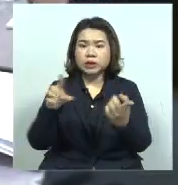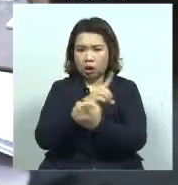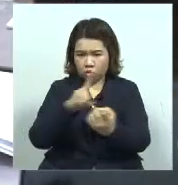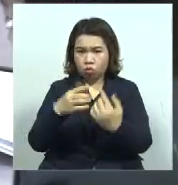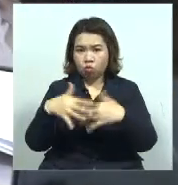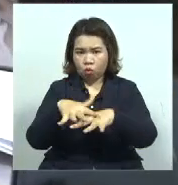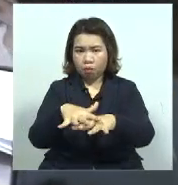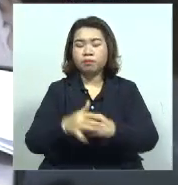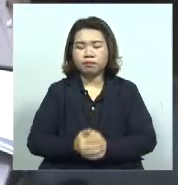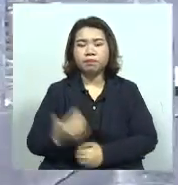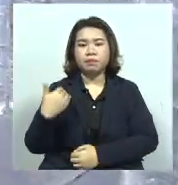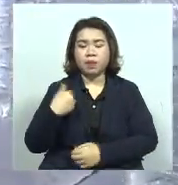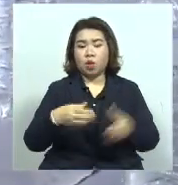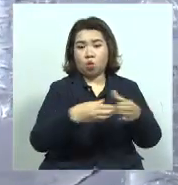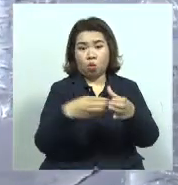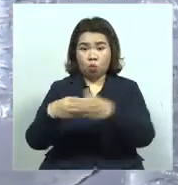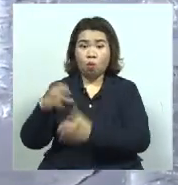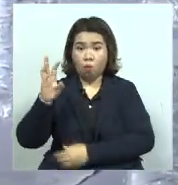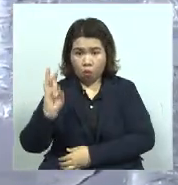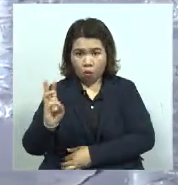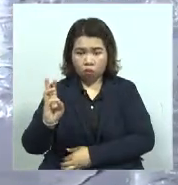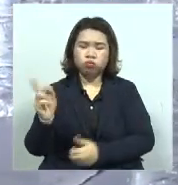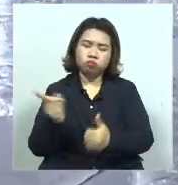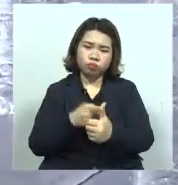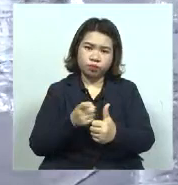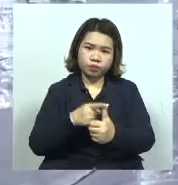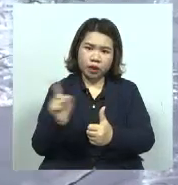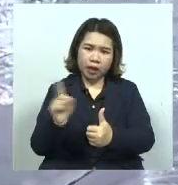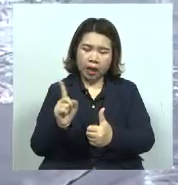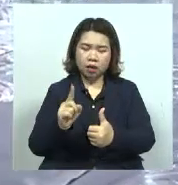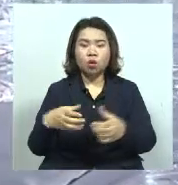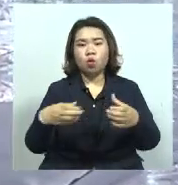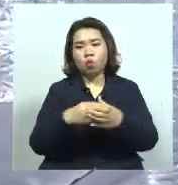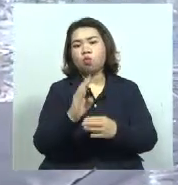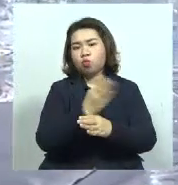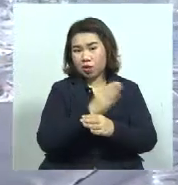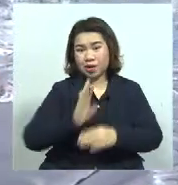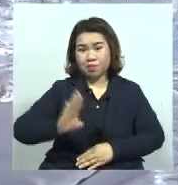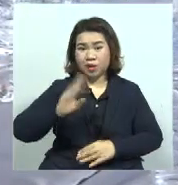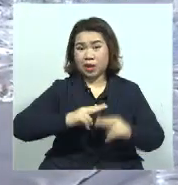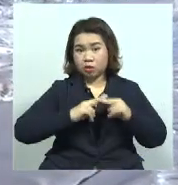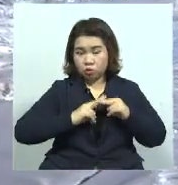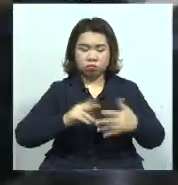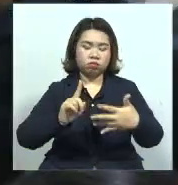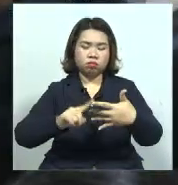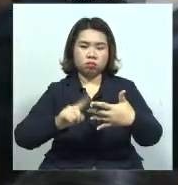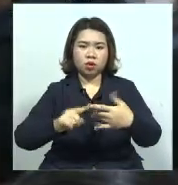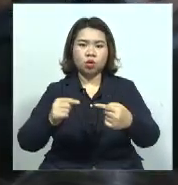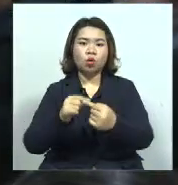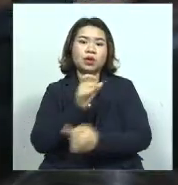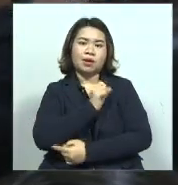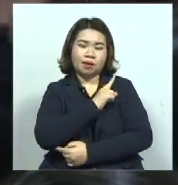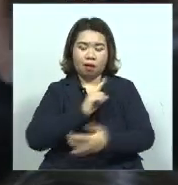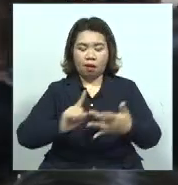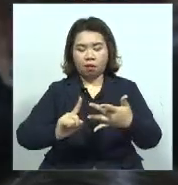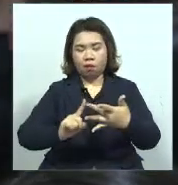กรภาคีเครือข่ายออกเป็น6กลุ่มย่อยนะครับอาทิกลุ่มเครือข่ายองค์กรภาคธุรกิจเอกชนกลุ่มเครือข่ายองค์กรทางศาสน